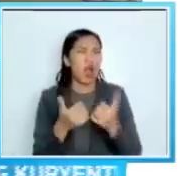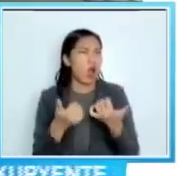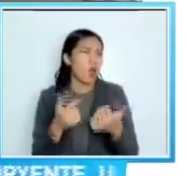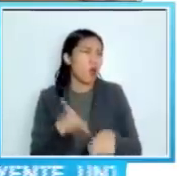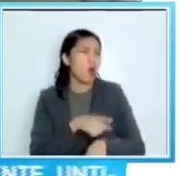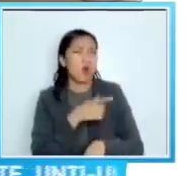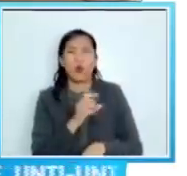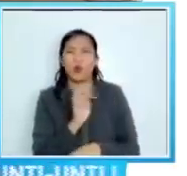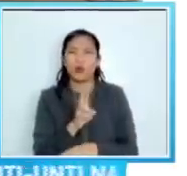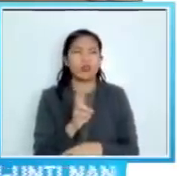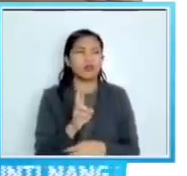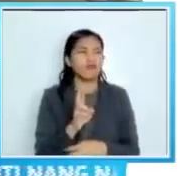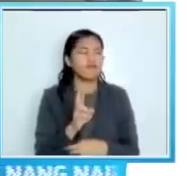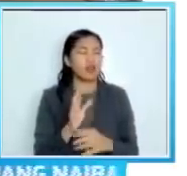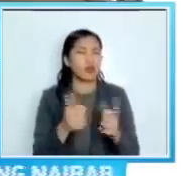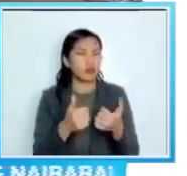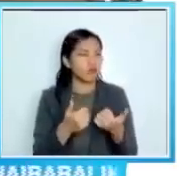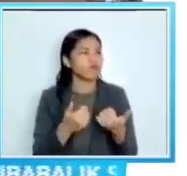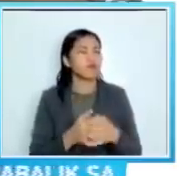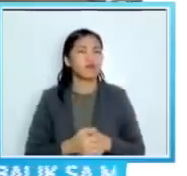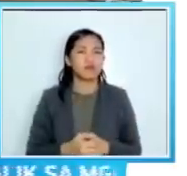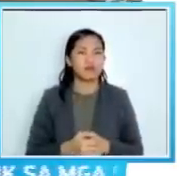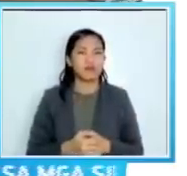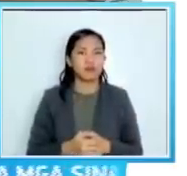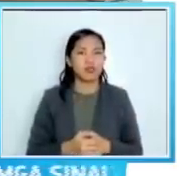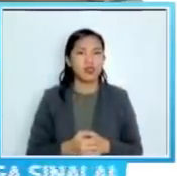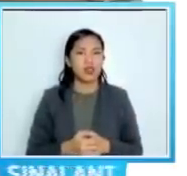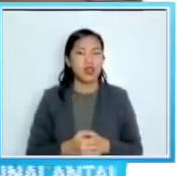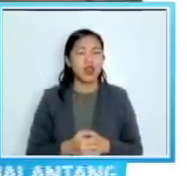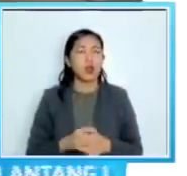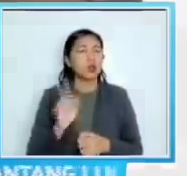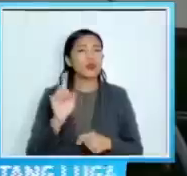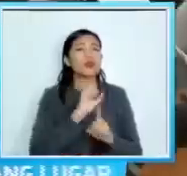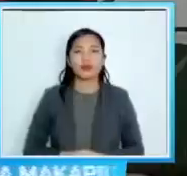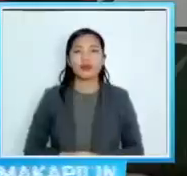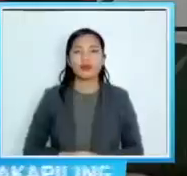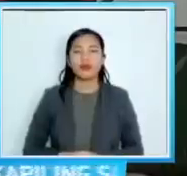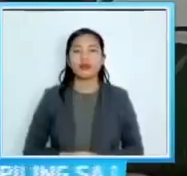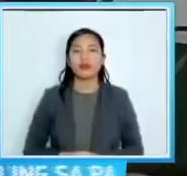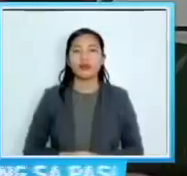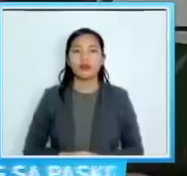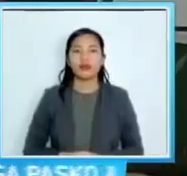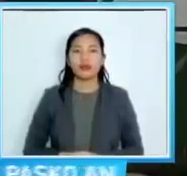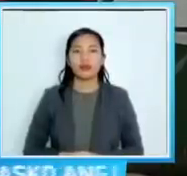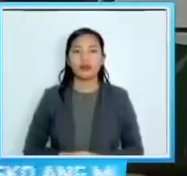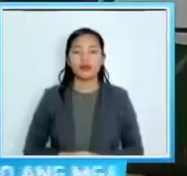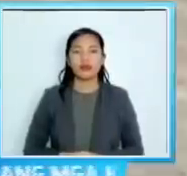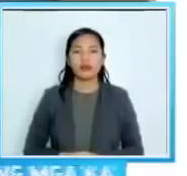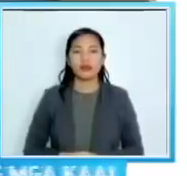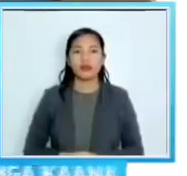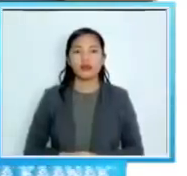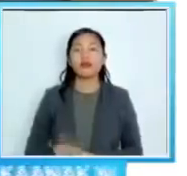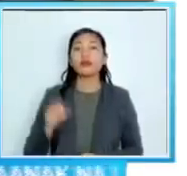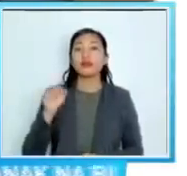rin sa kaalaman ng mga gustong pumunta doon, ano, at makita yung kanilang mga mahal sa buhay doon. Actually, Connie, simula kahapon